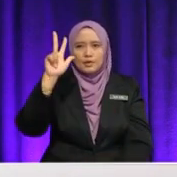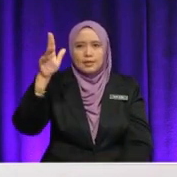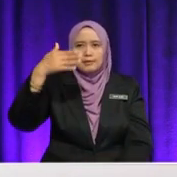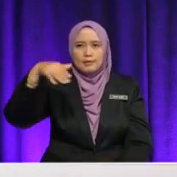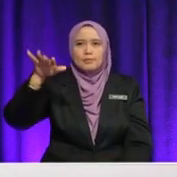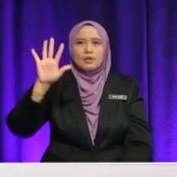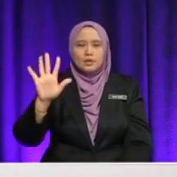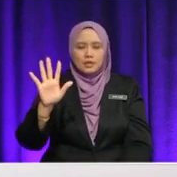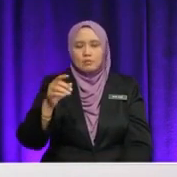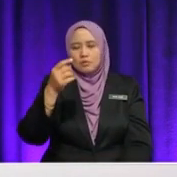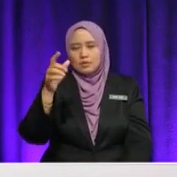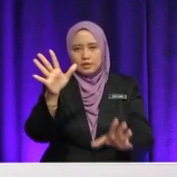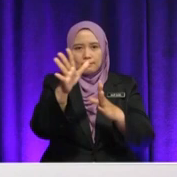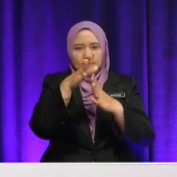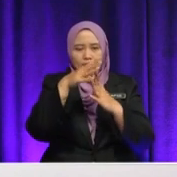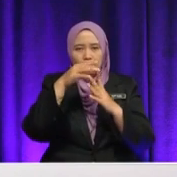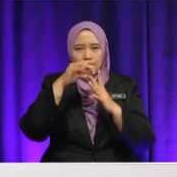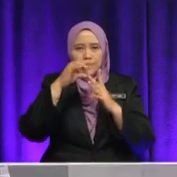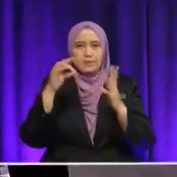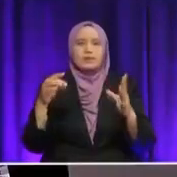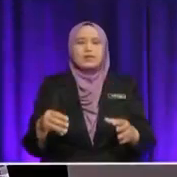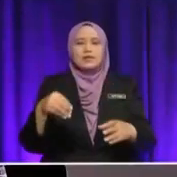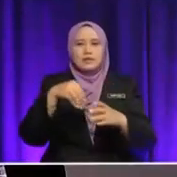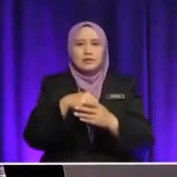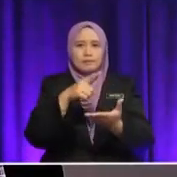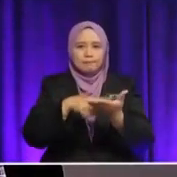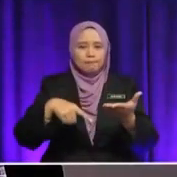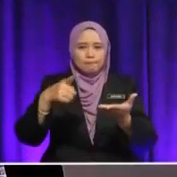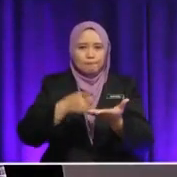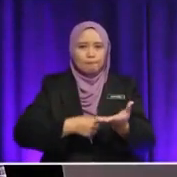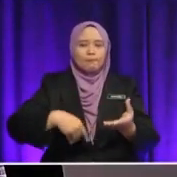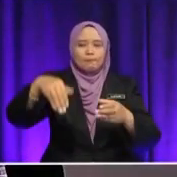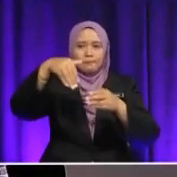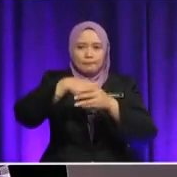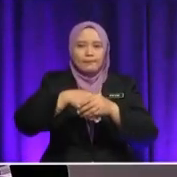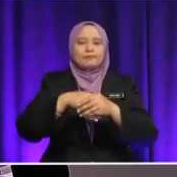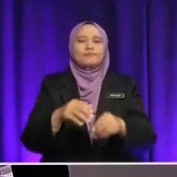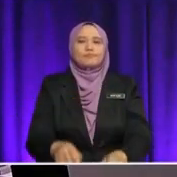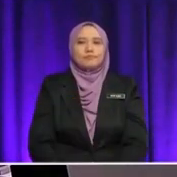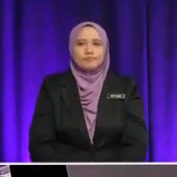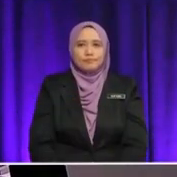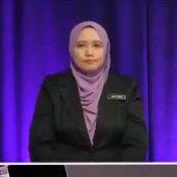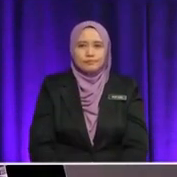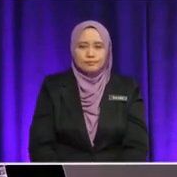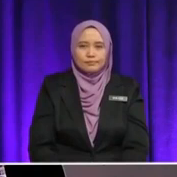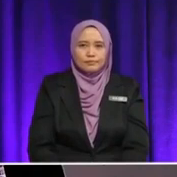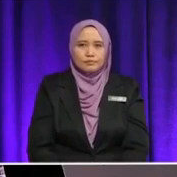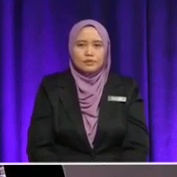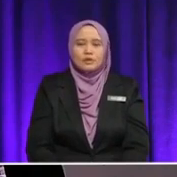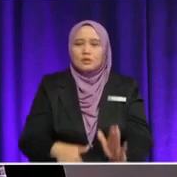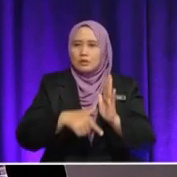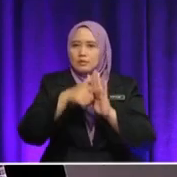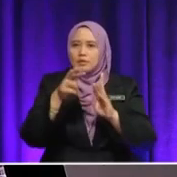tadi dipilih melalui ngerayu Oh maksudnya bentuk-bentuk Irak Oke Lebih ramai bilangin dipilih dalam winaryo